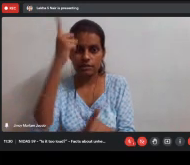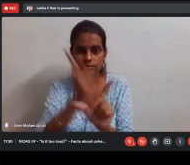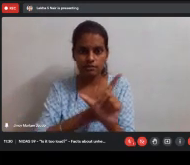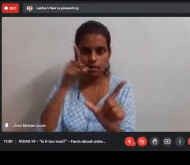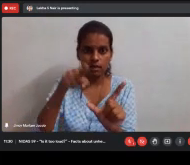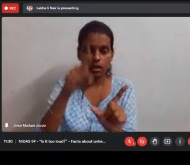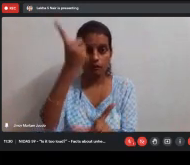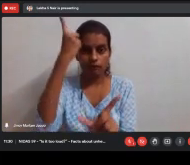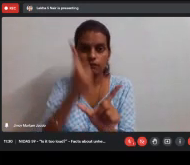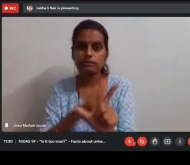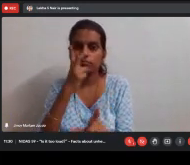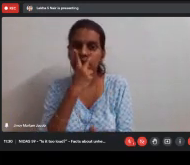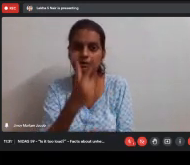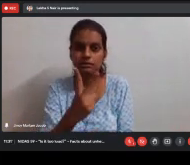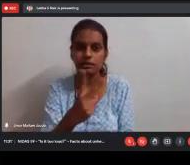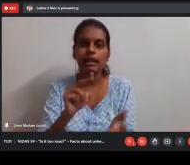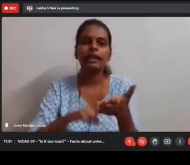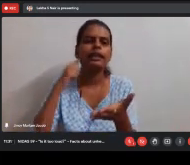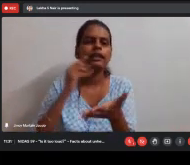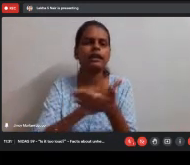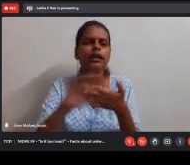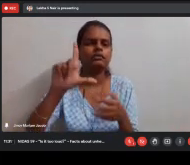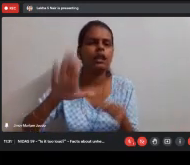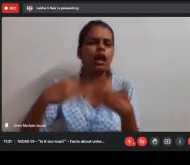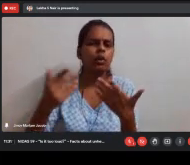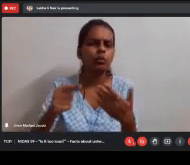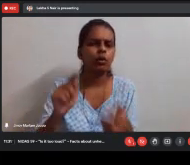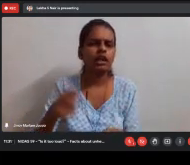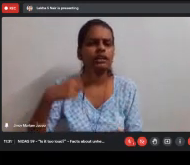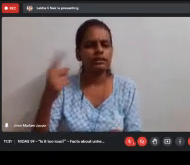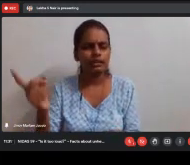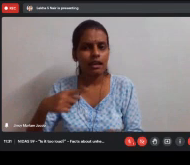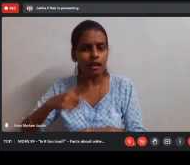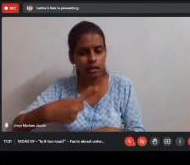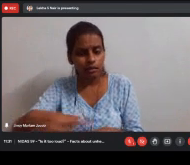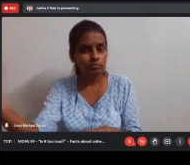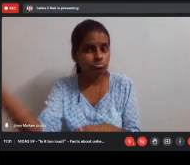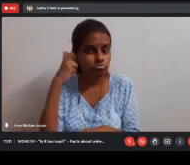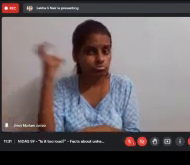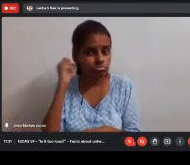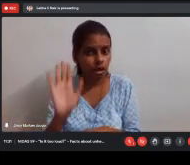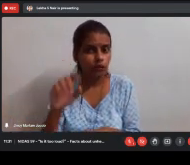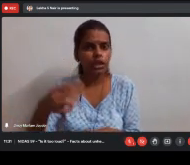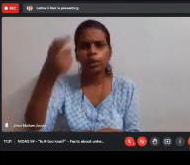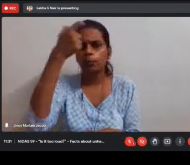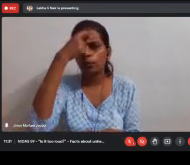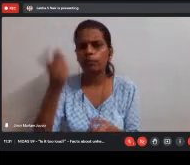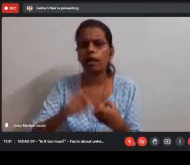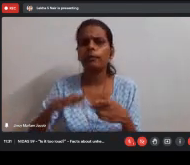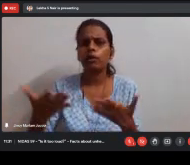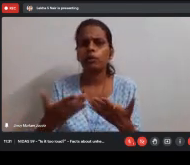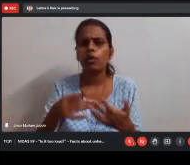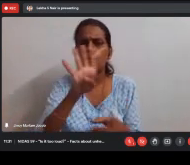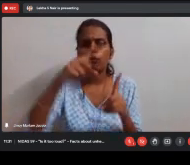ഉള്ളത്. ഇനി NIHL കേൾവിക്കുറവിന്റെ പുരോഗതി എങ്ങനെയായിരിക്കാം? ഇപ്പൊ ഈ ഒരു എന്റെ ആരോ ഇരിക്കുന്ന ഈ ഒരു